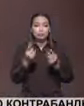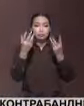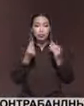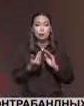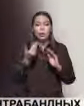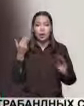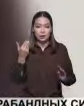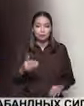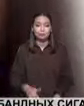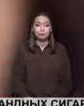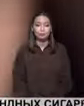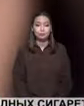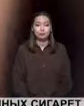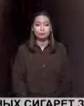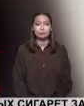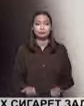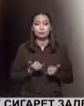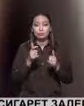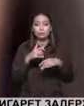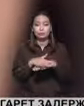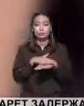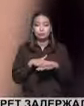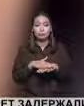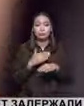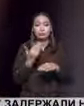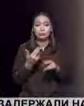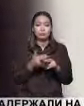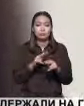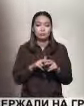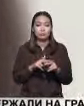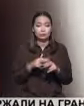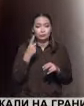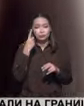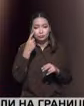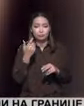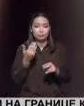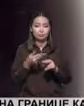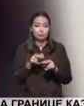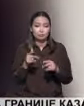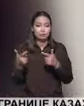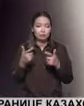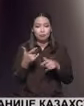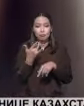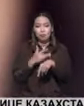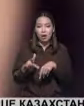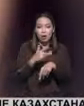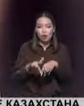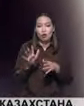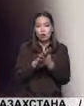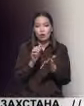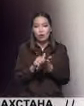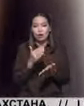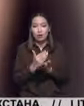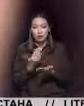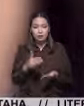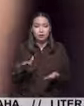ранее. Вооруженные люди ворвались в наш офис. Устроили перестрелку, погром. Погибли молодые